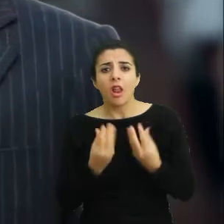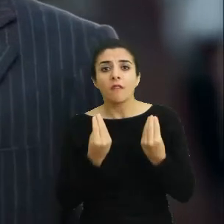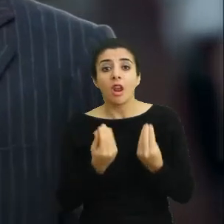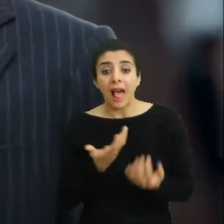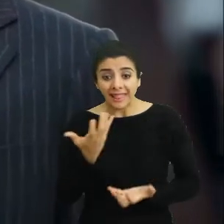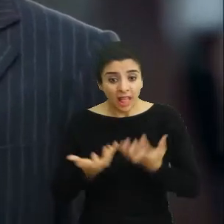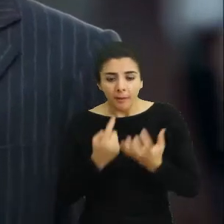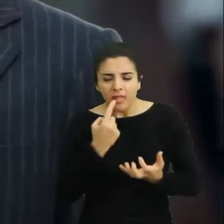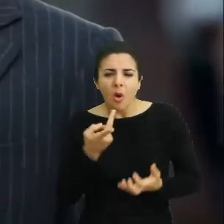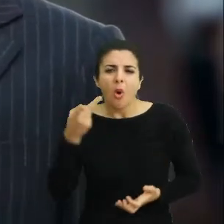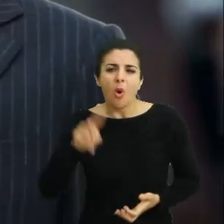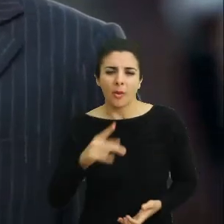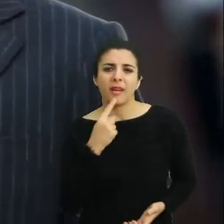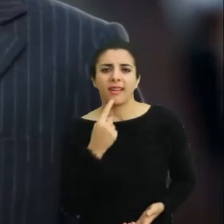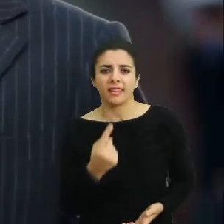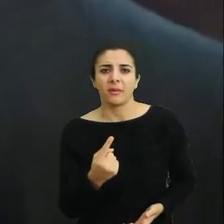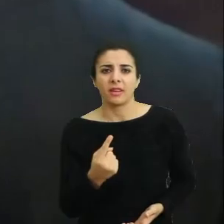Yanmak dönmektir.